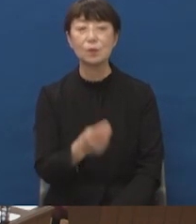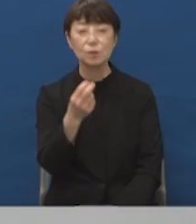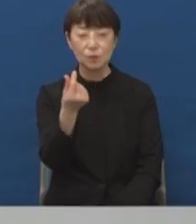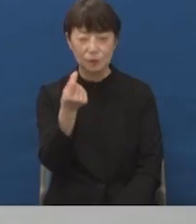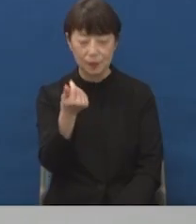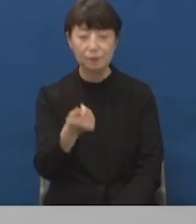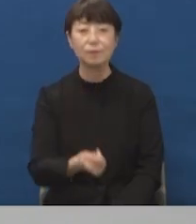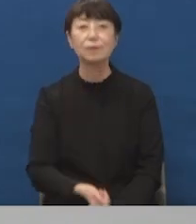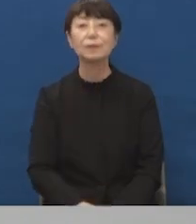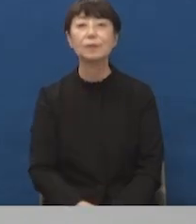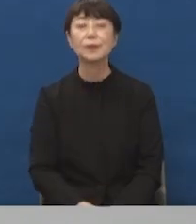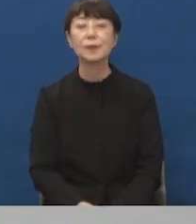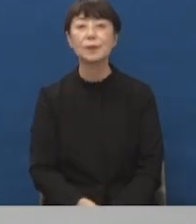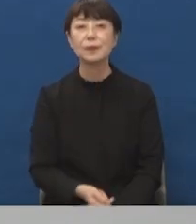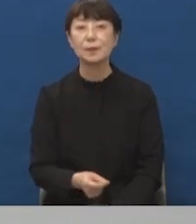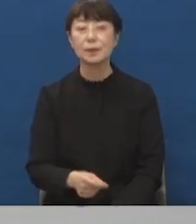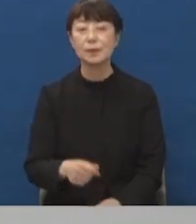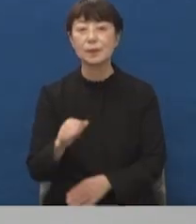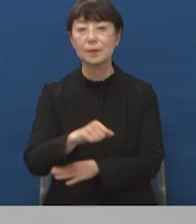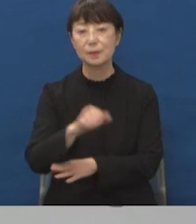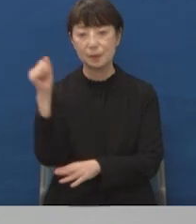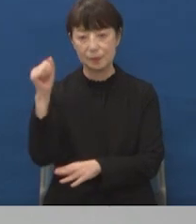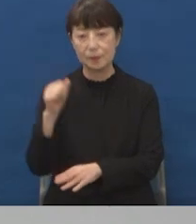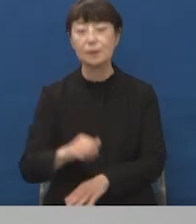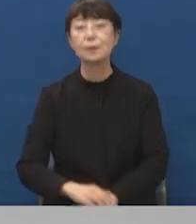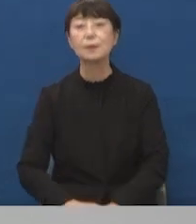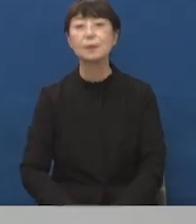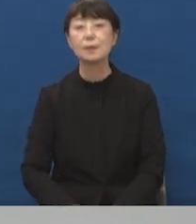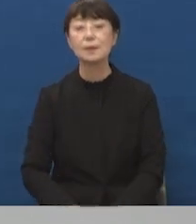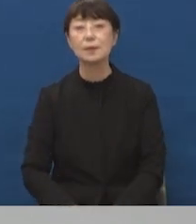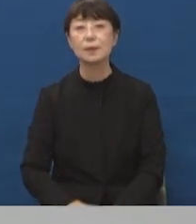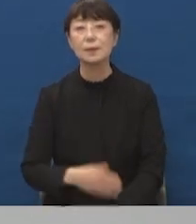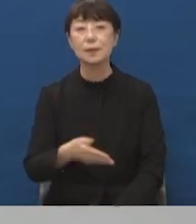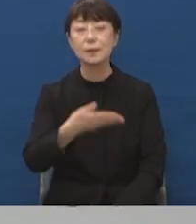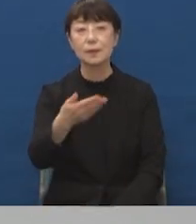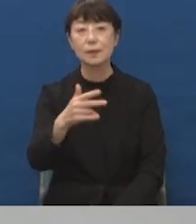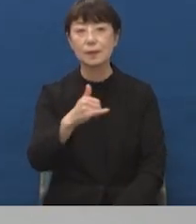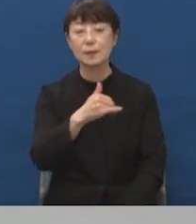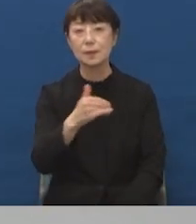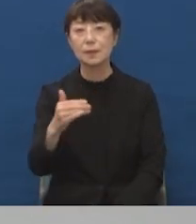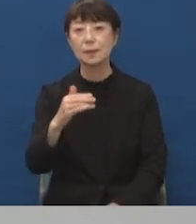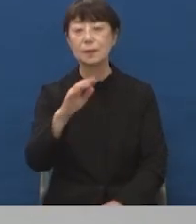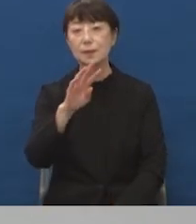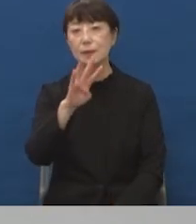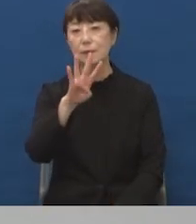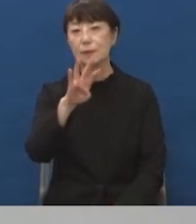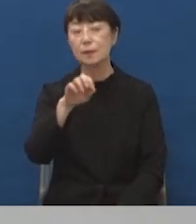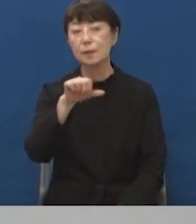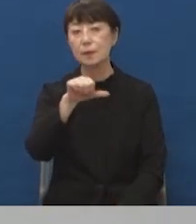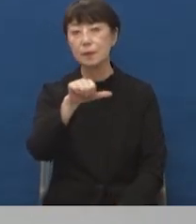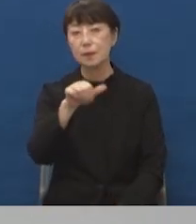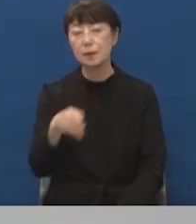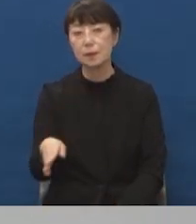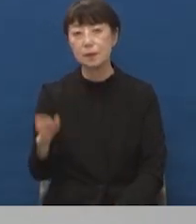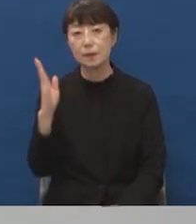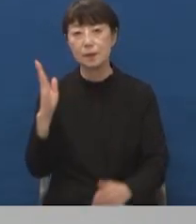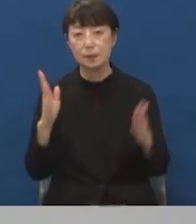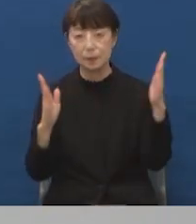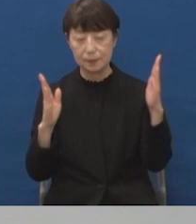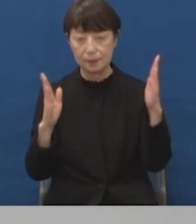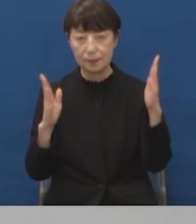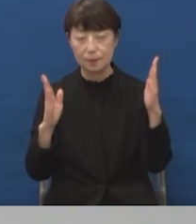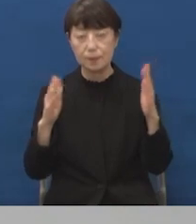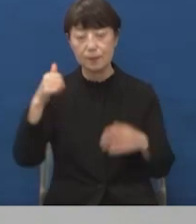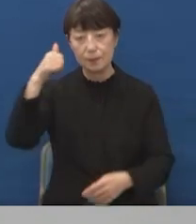ります。よって本案は否決されました。次に市会議第45号を評決に付します。本案